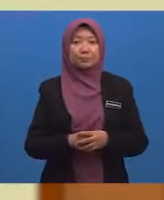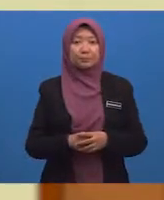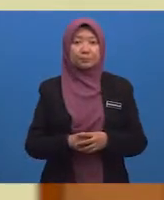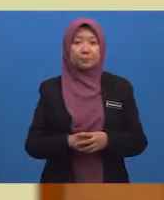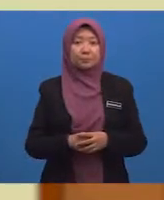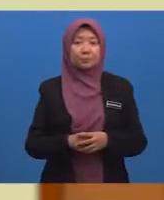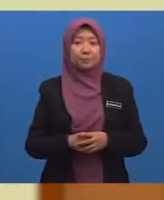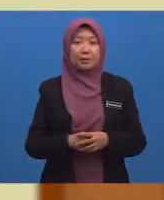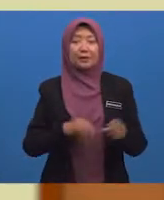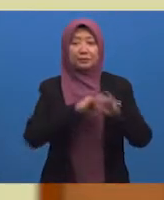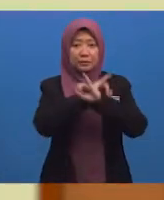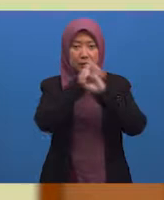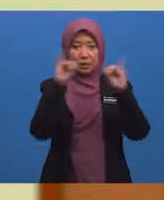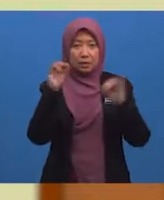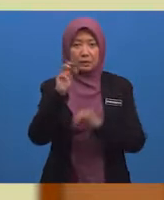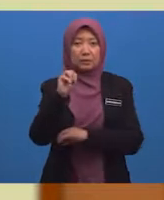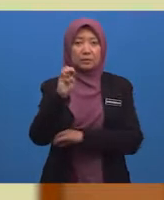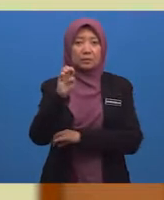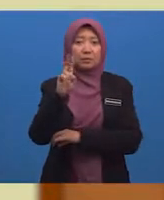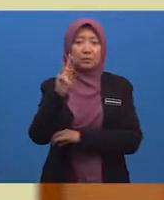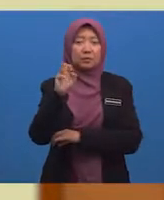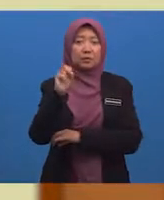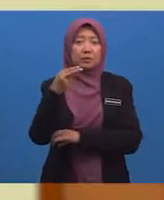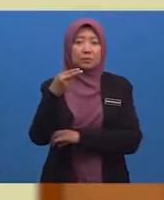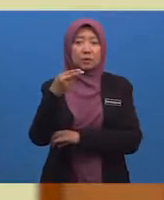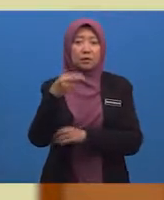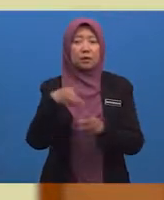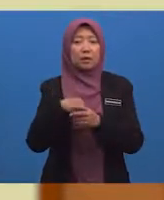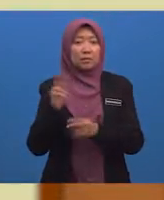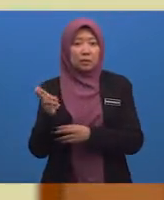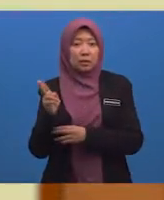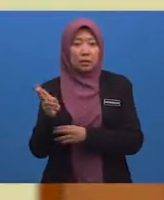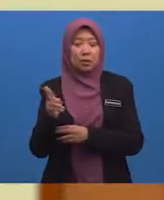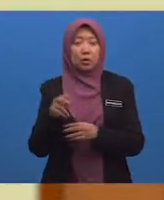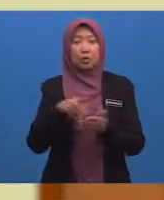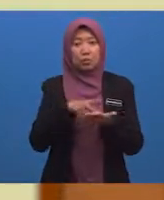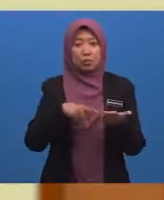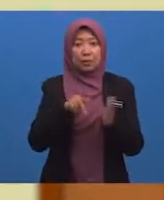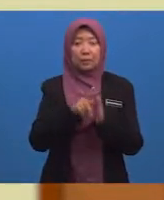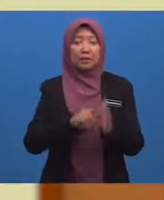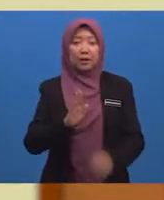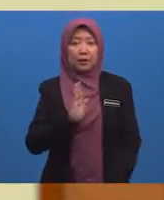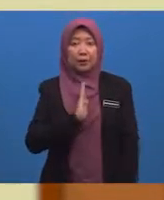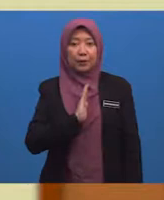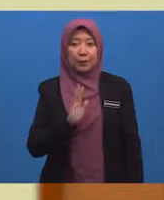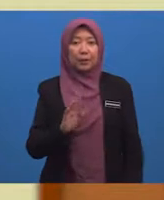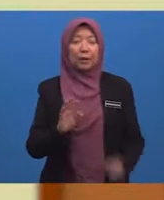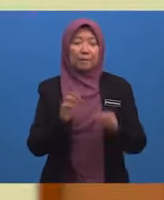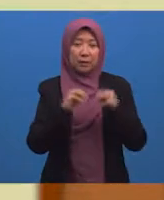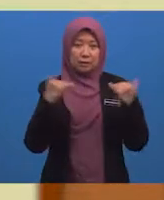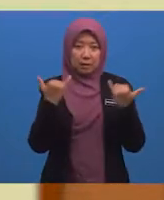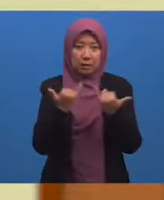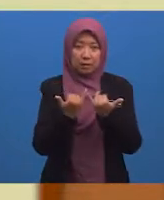Jelas sekali, Munasah dalam sejarahnya merupakan pusat peradaban masyarakat Aceh.